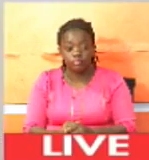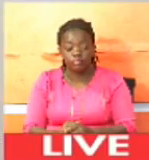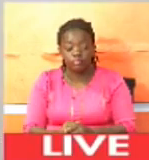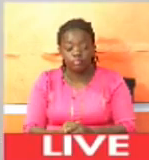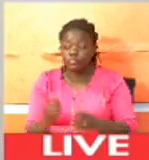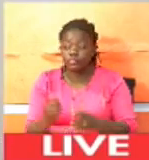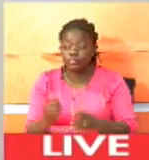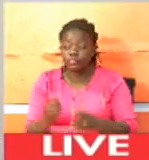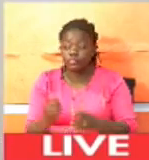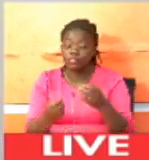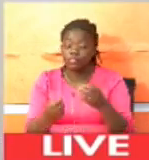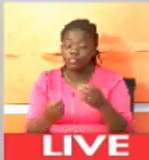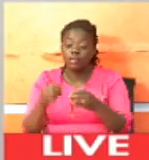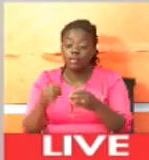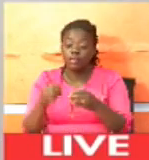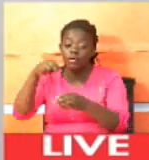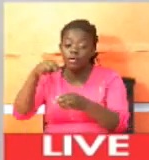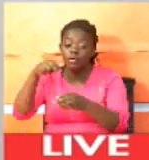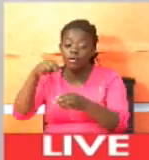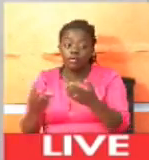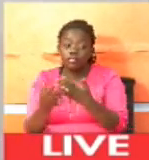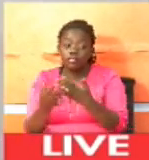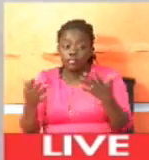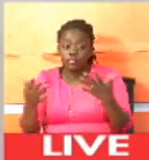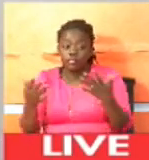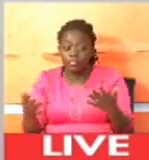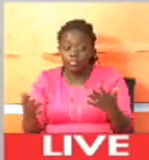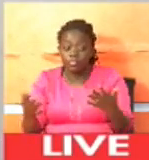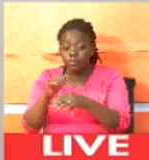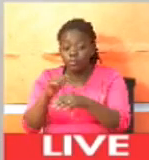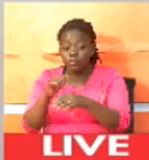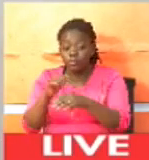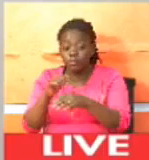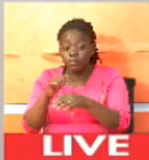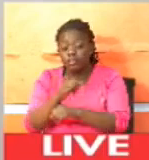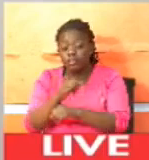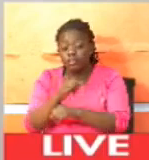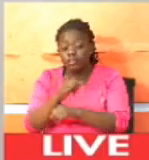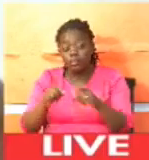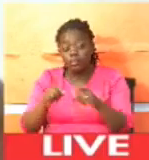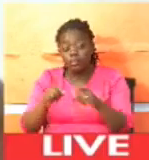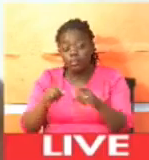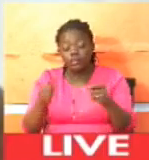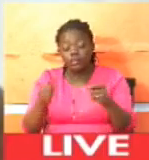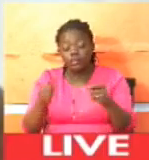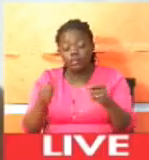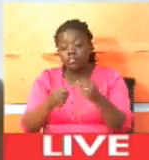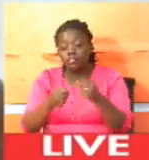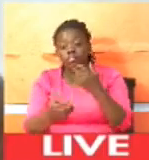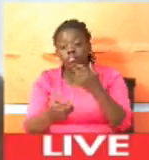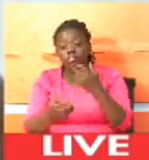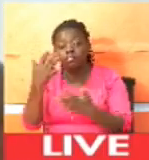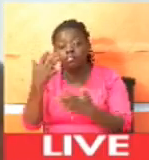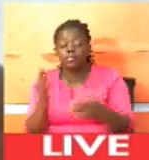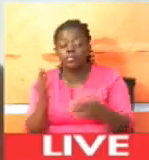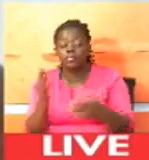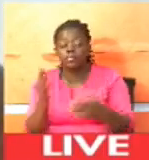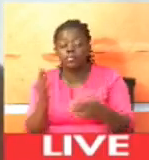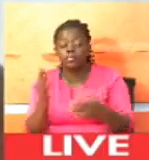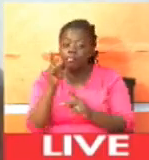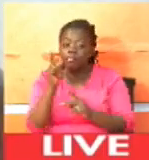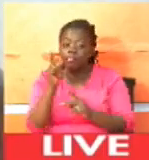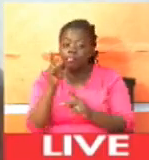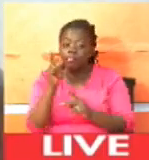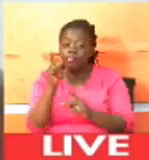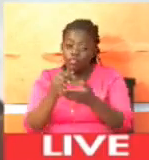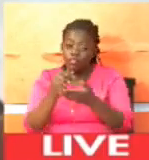Agamba yamuyiridde amafuta kyokka ne bwe yayise Enshemereirwe okumutaasa yaganye bwatyo n'amukomako omuliro era ng'abazira kisabye